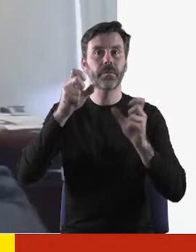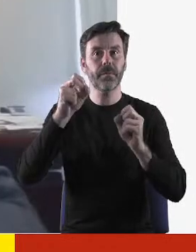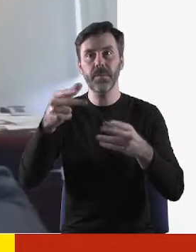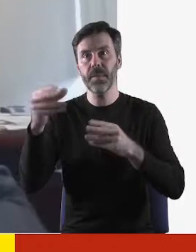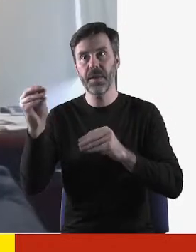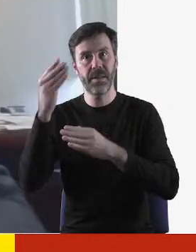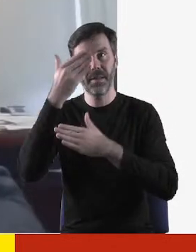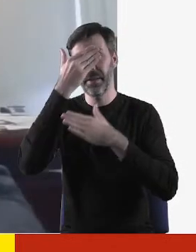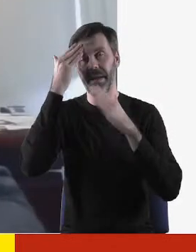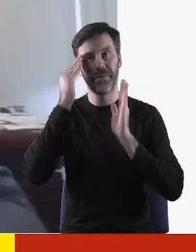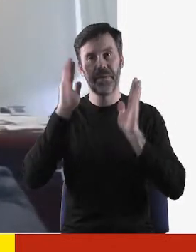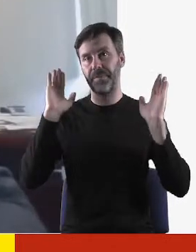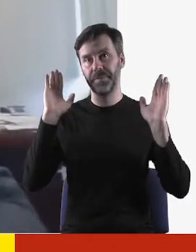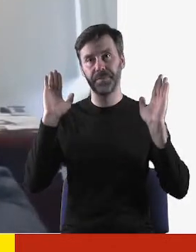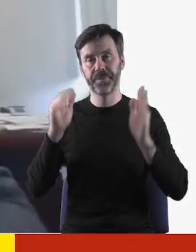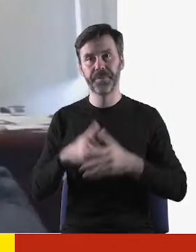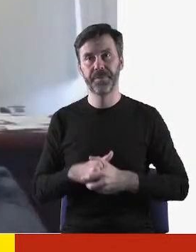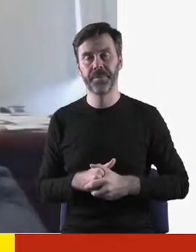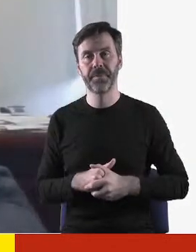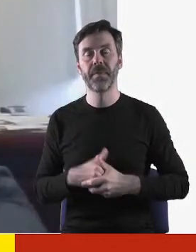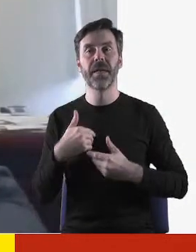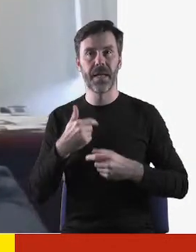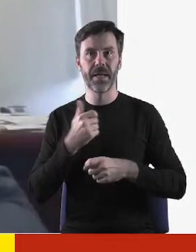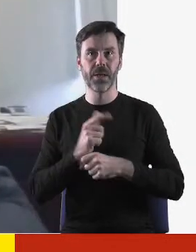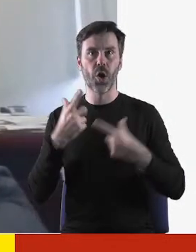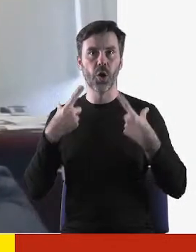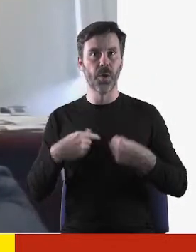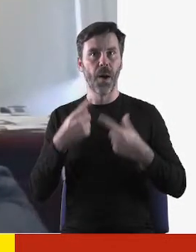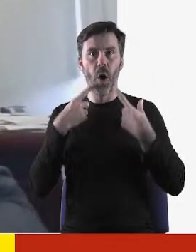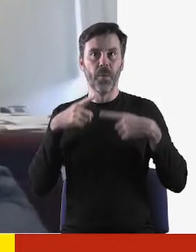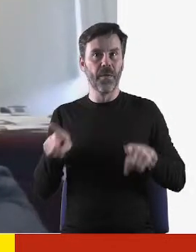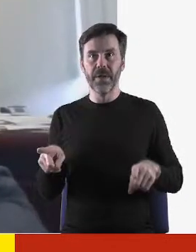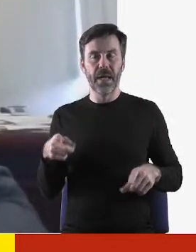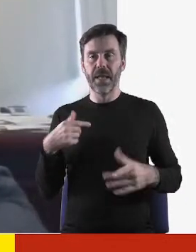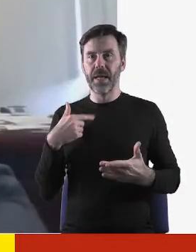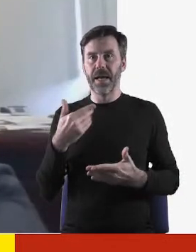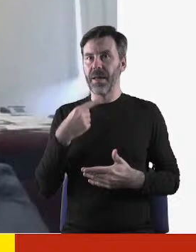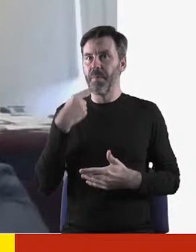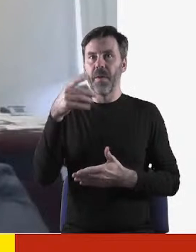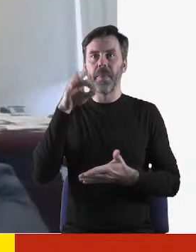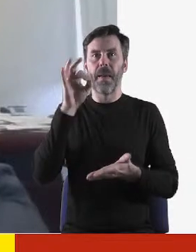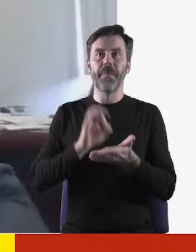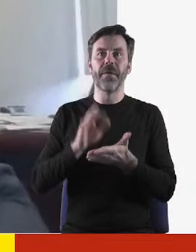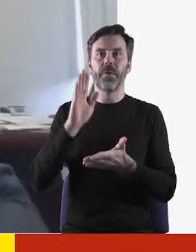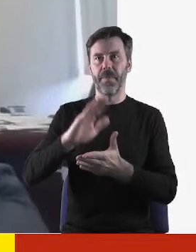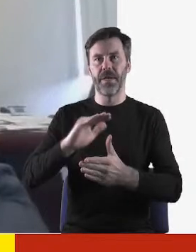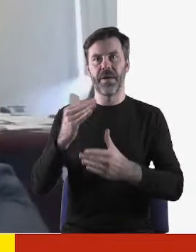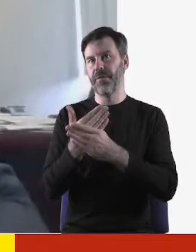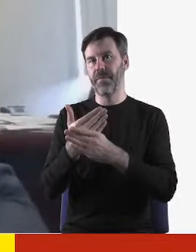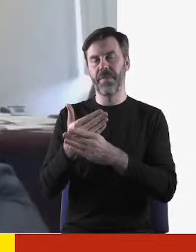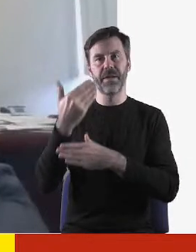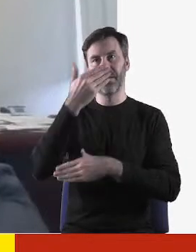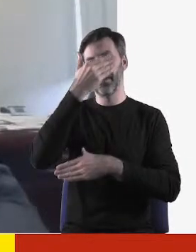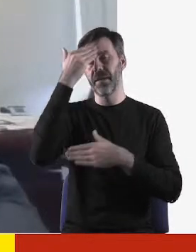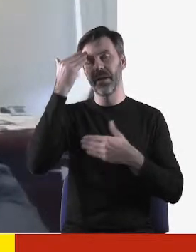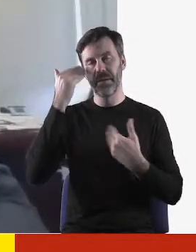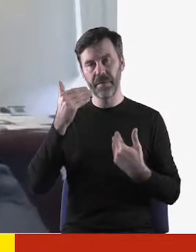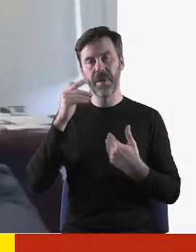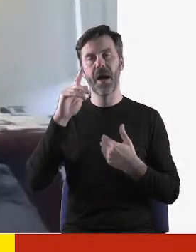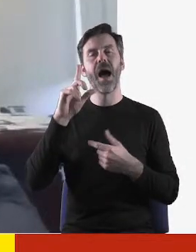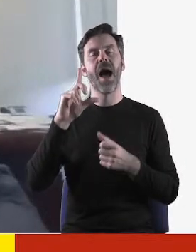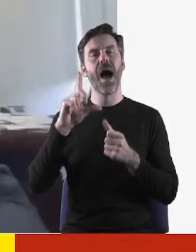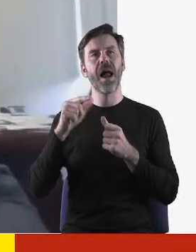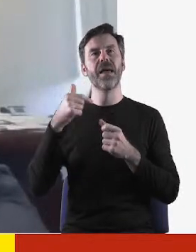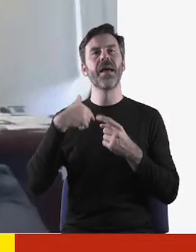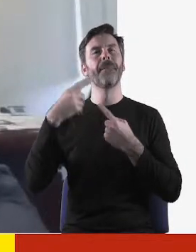radna, będąc odpowiedzialną osobą, nie jestem w stanie zapewnić. Natomiast myślę, że logika